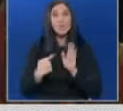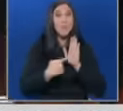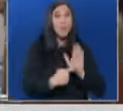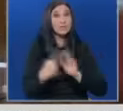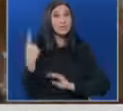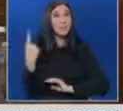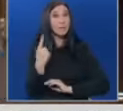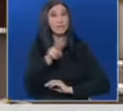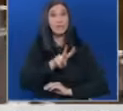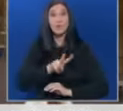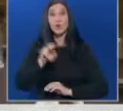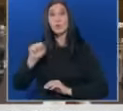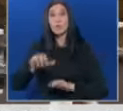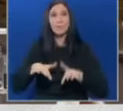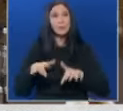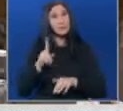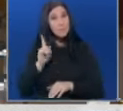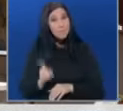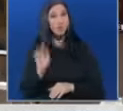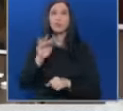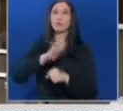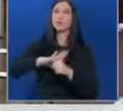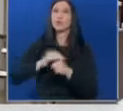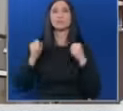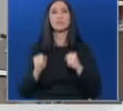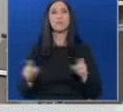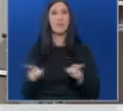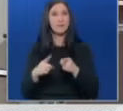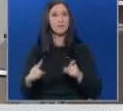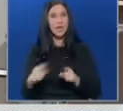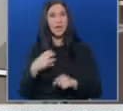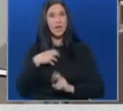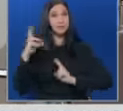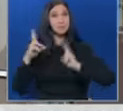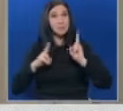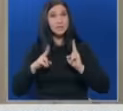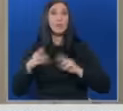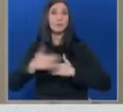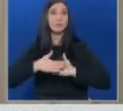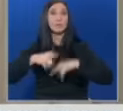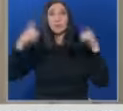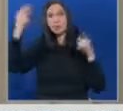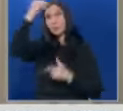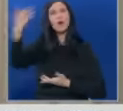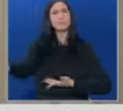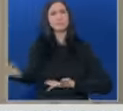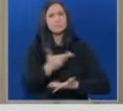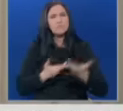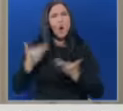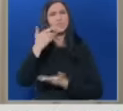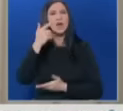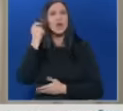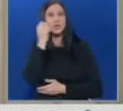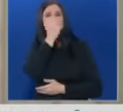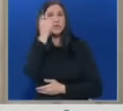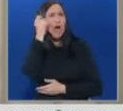че първите две формации в парламента могат да са основа за стабилно управление. ГЕРБ СДС и ППДБ преговаряли с разум и